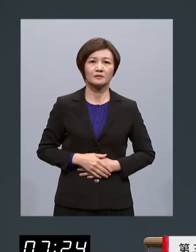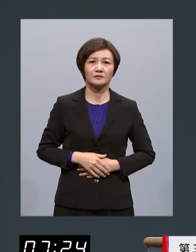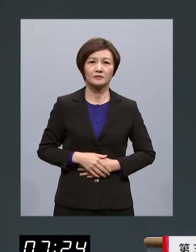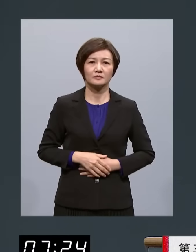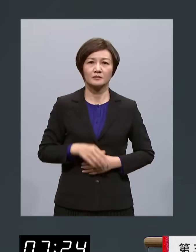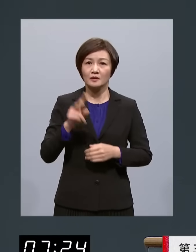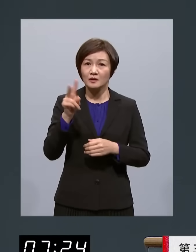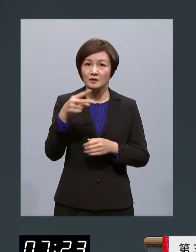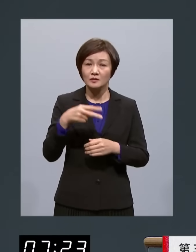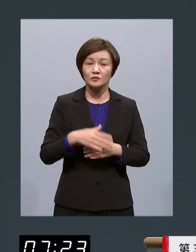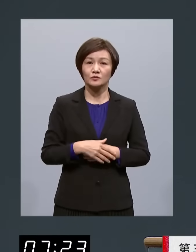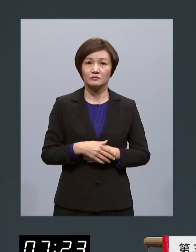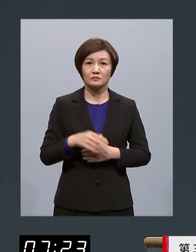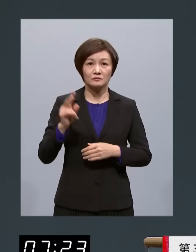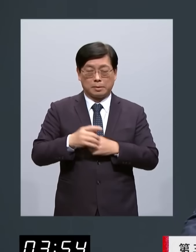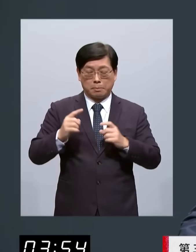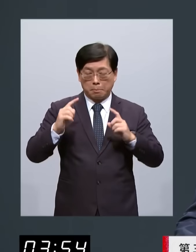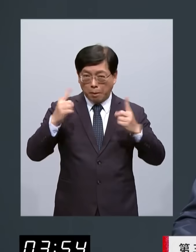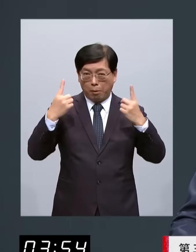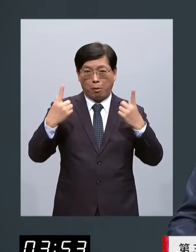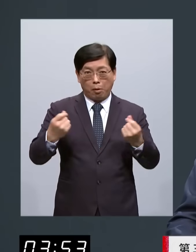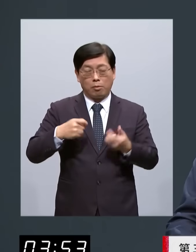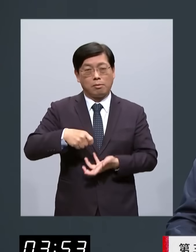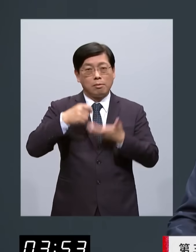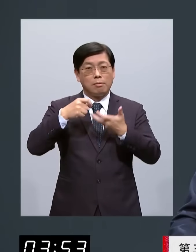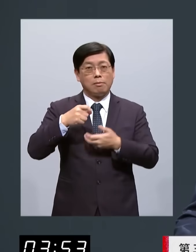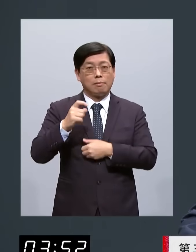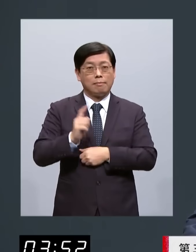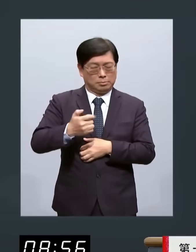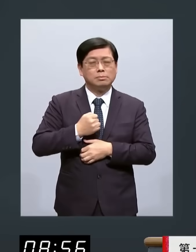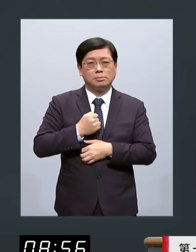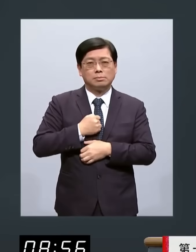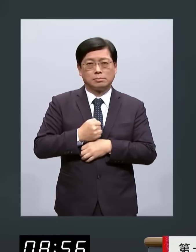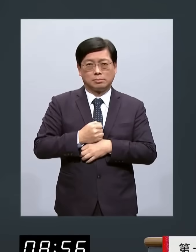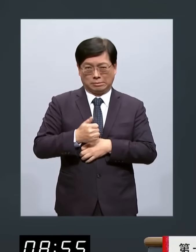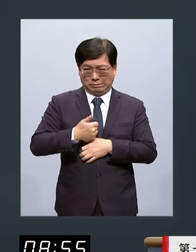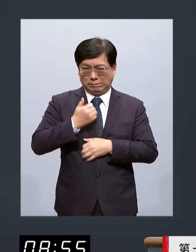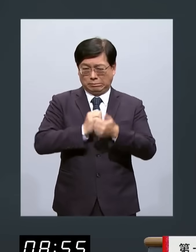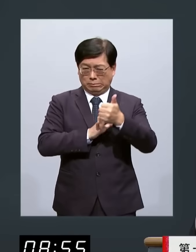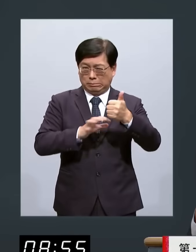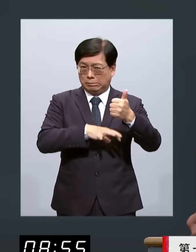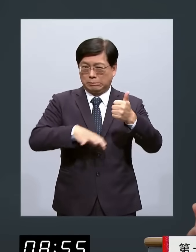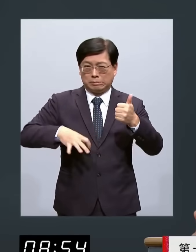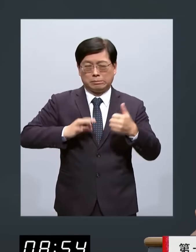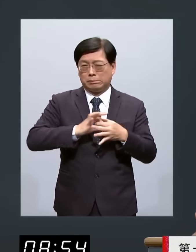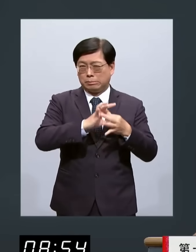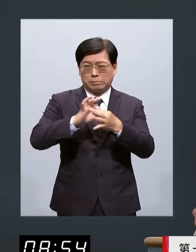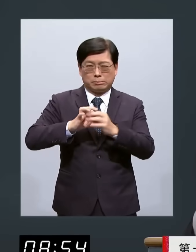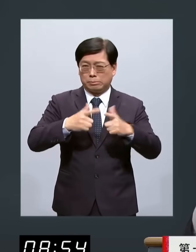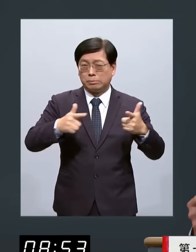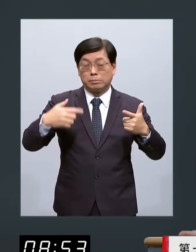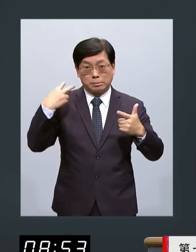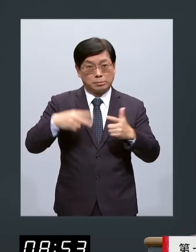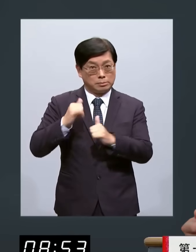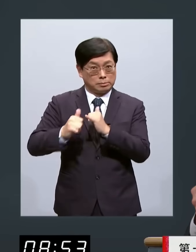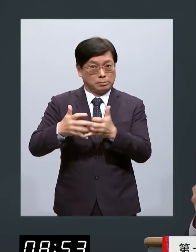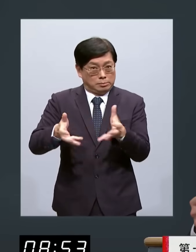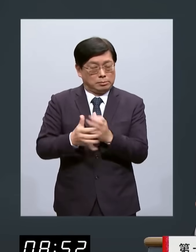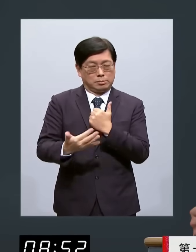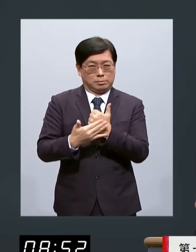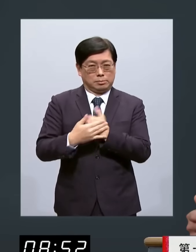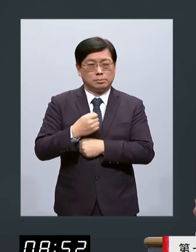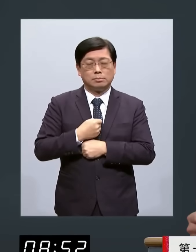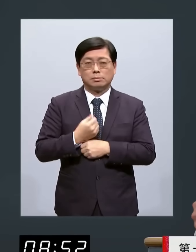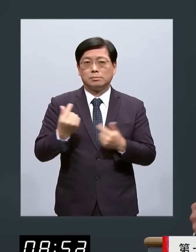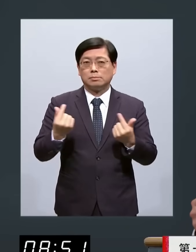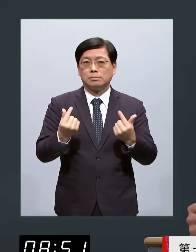英是共产党，你还没道歉过呢。 啊，就是， 哎，我找他哦，是因为他是新住